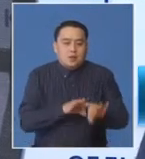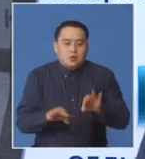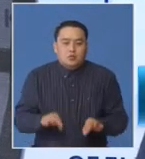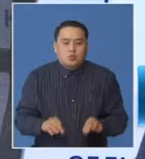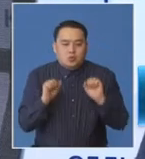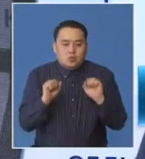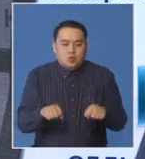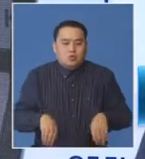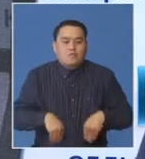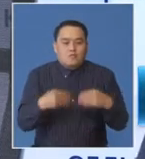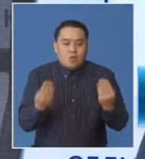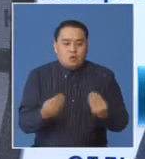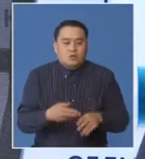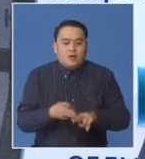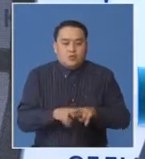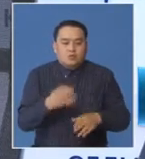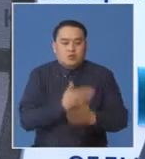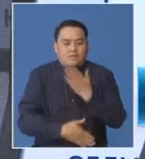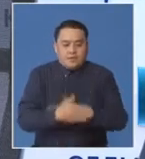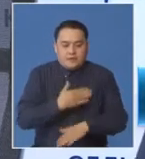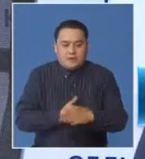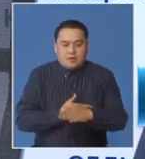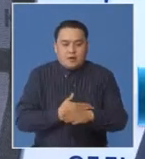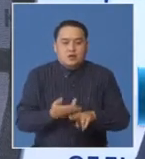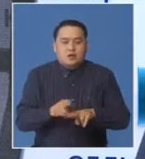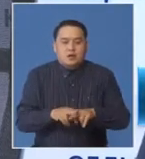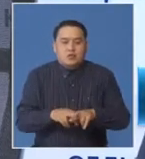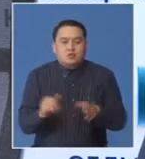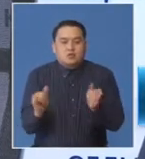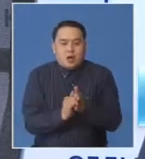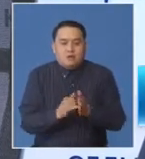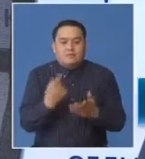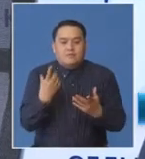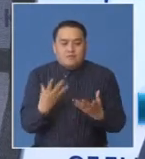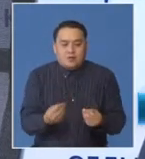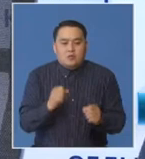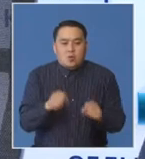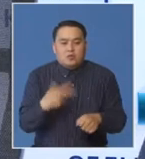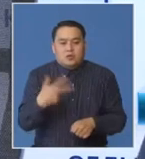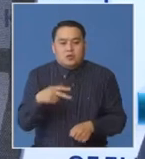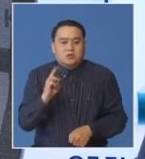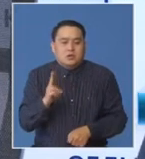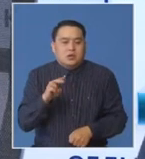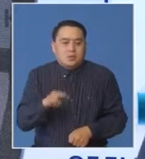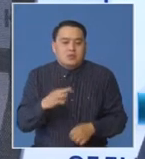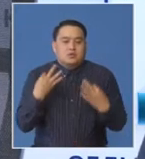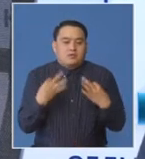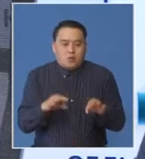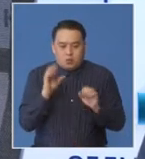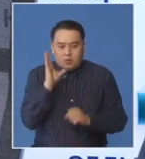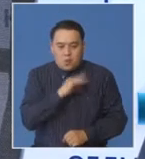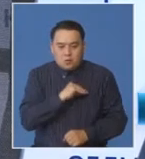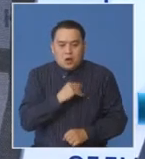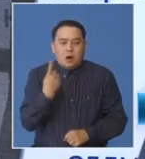новые возможности для людей с ограниченными возможностями. С таким приспособлением в день можно проехать до 30 километров свободно,